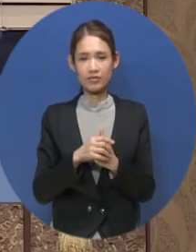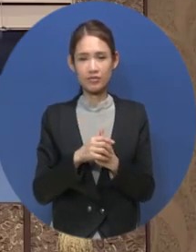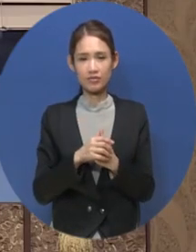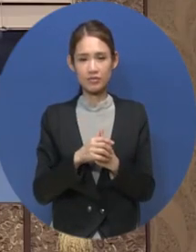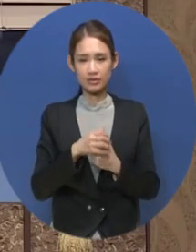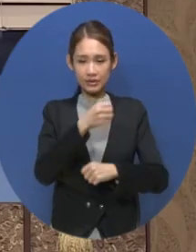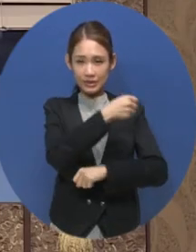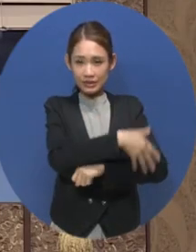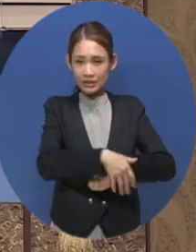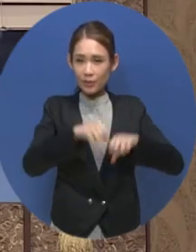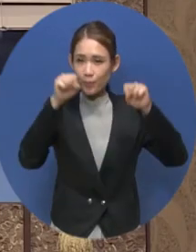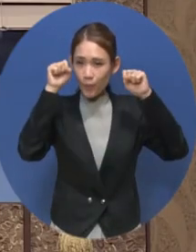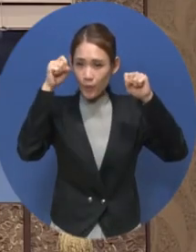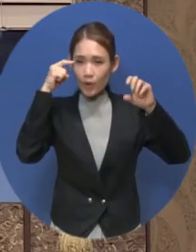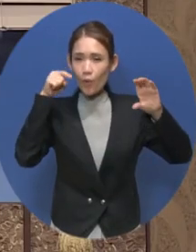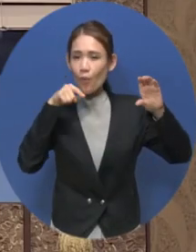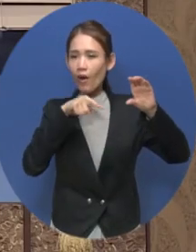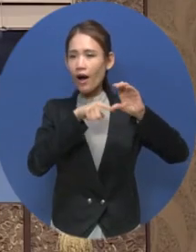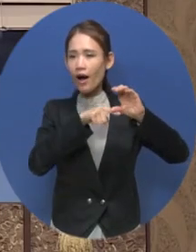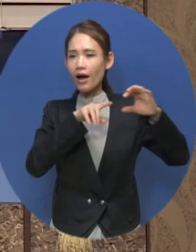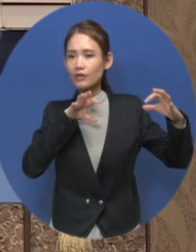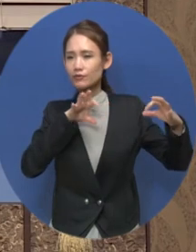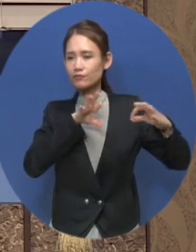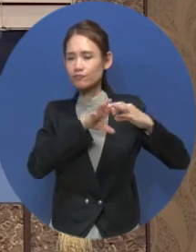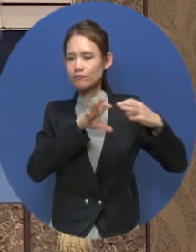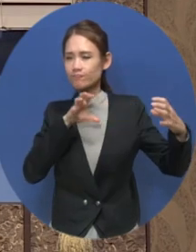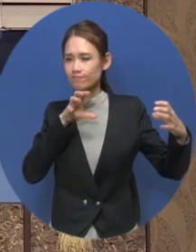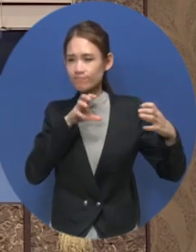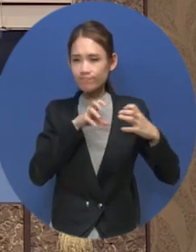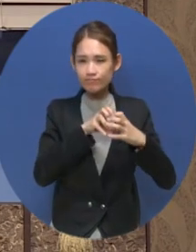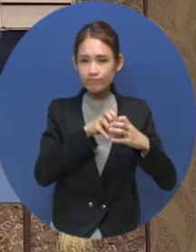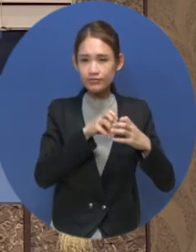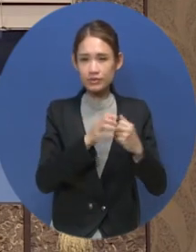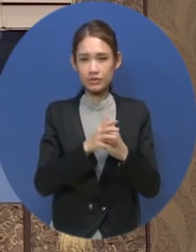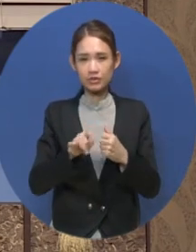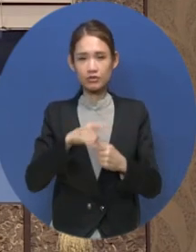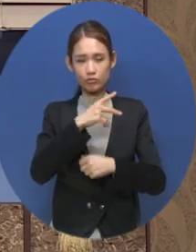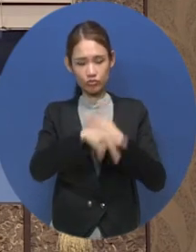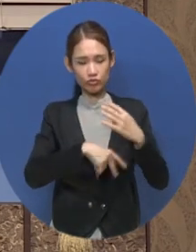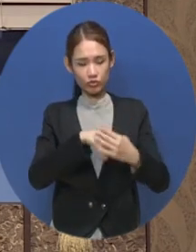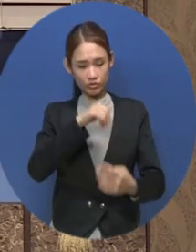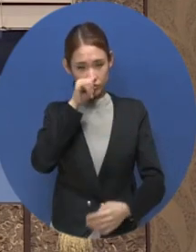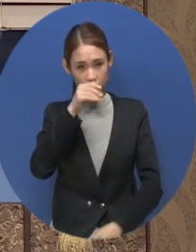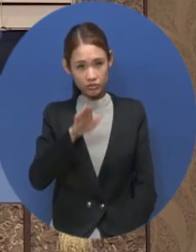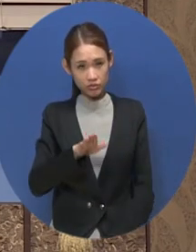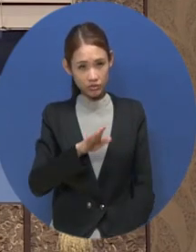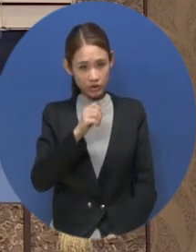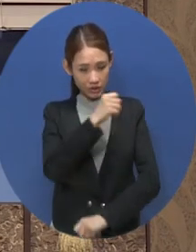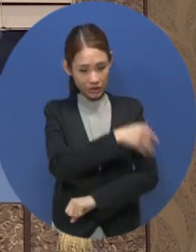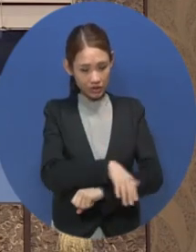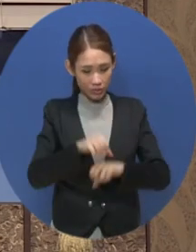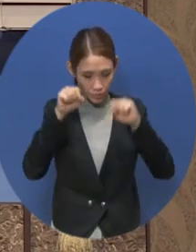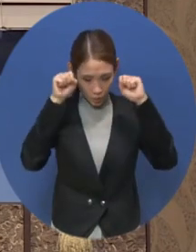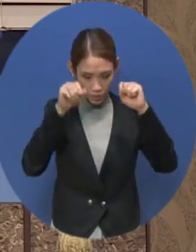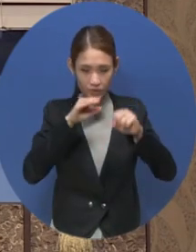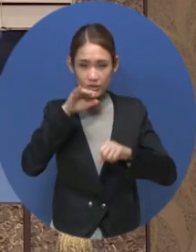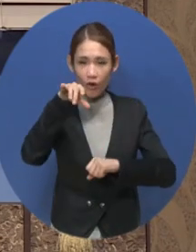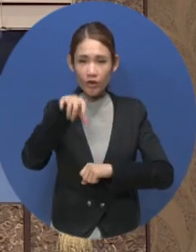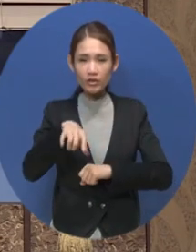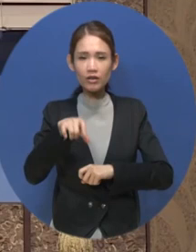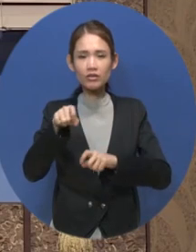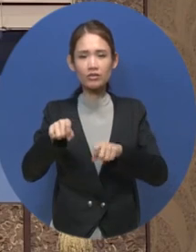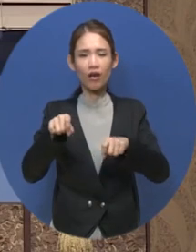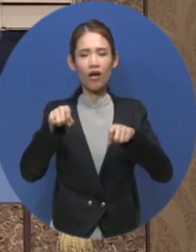그 스포츠와 과학을 융합시키는 것인데요. 네. 기존에 그런 프로그램들이 있었는데 사실은 스포츠 현장에 적용되지는